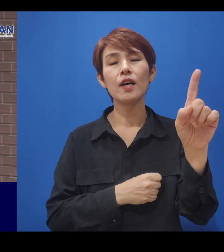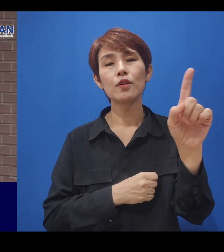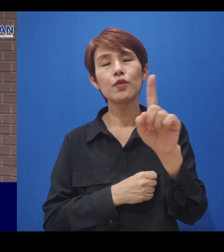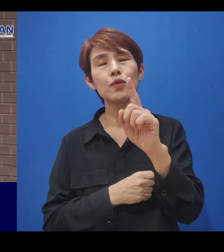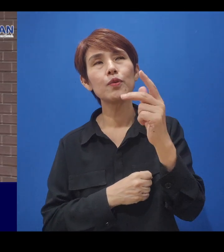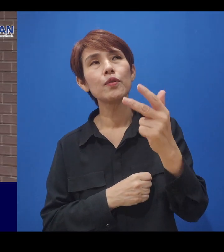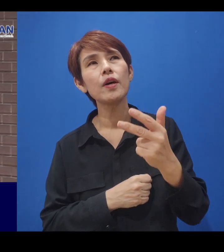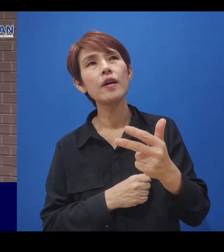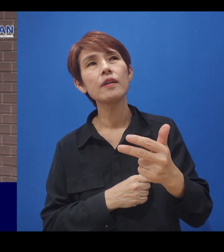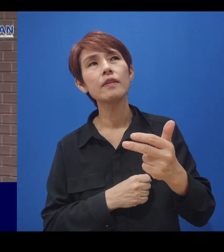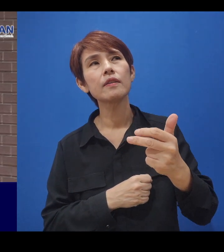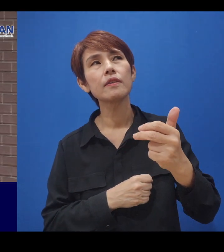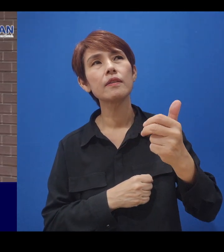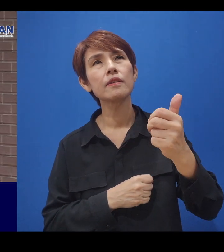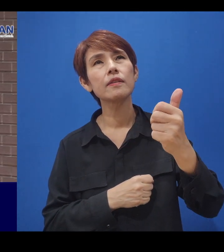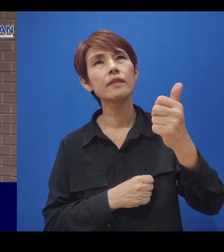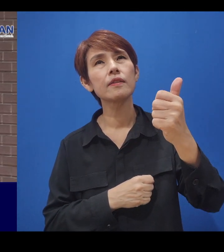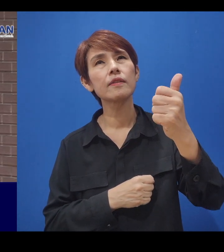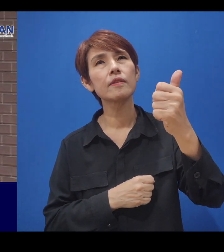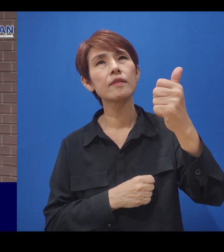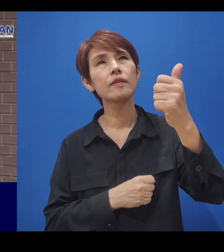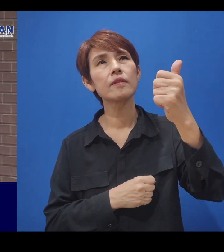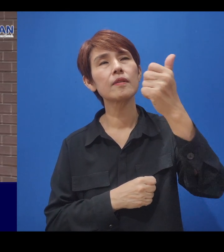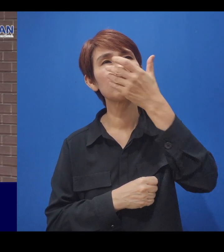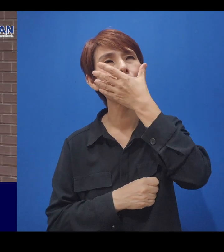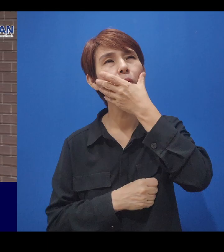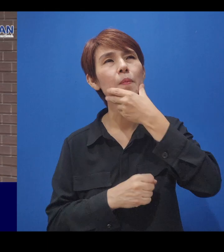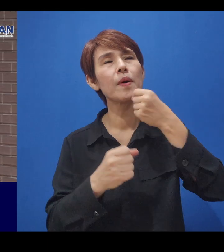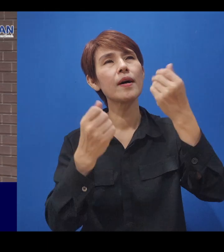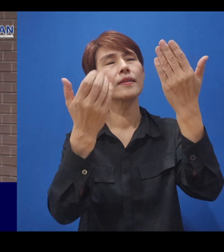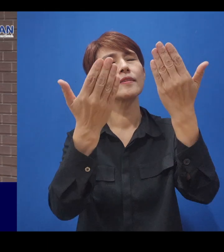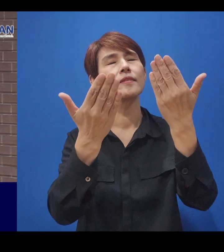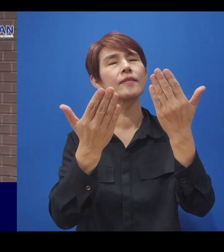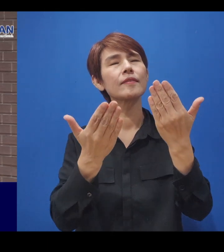넘쳐남은 주의 큰 복을